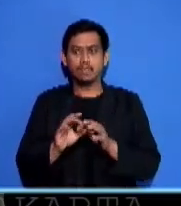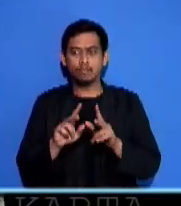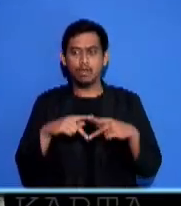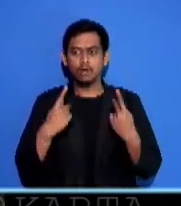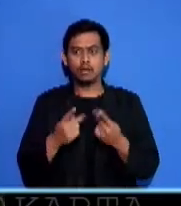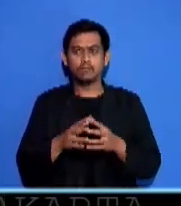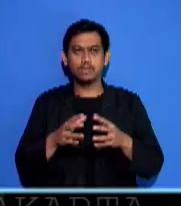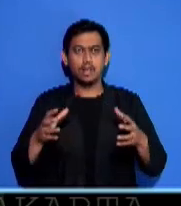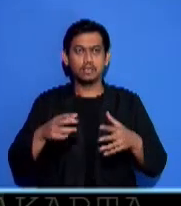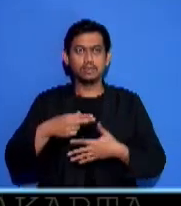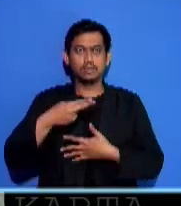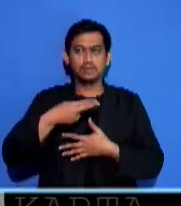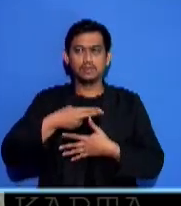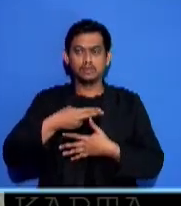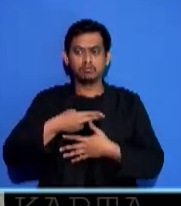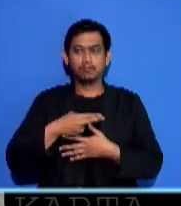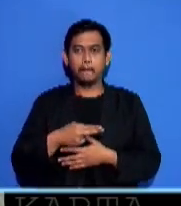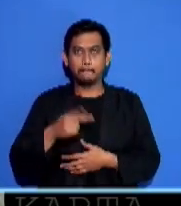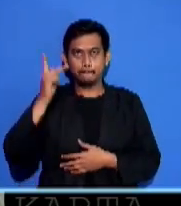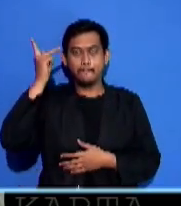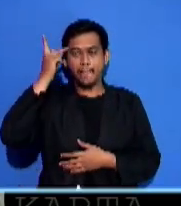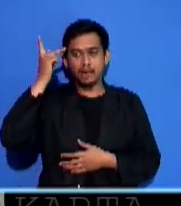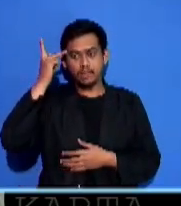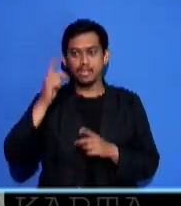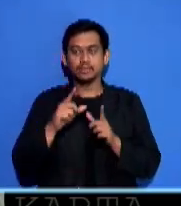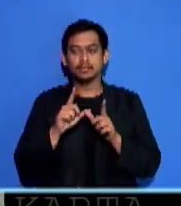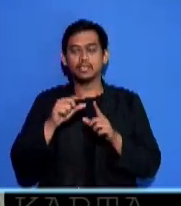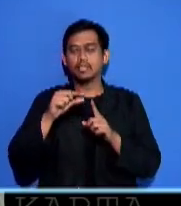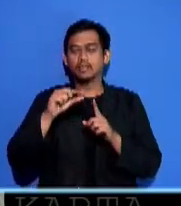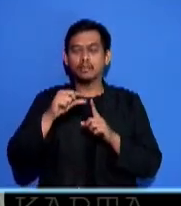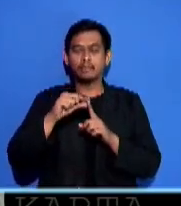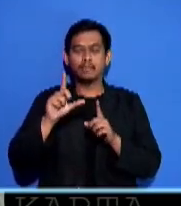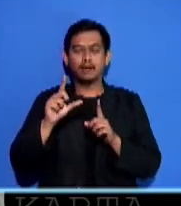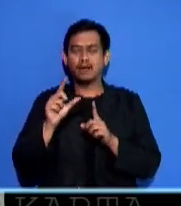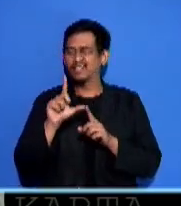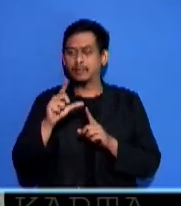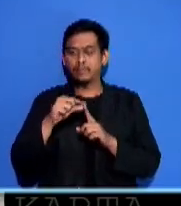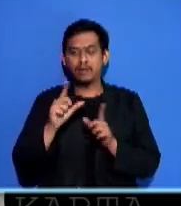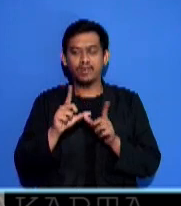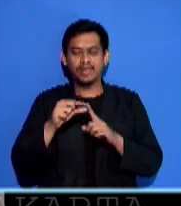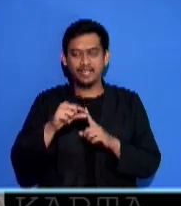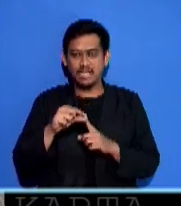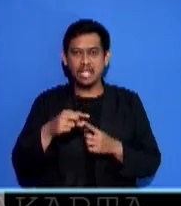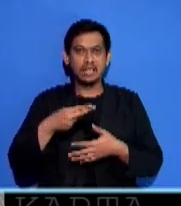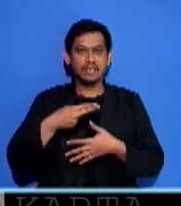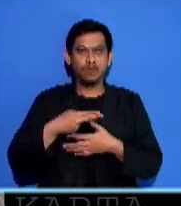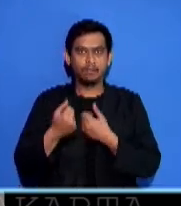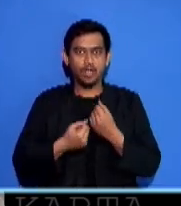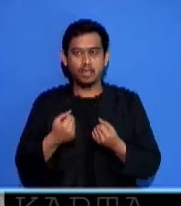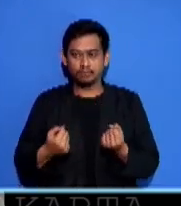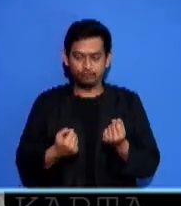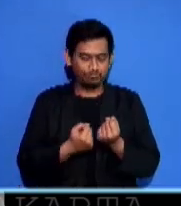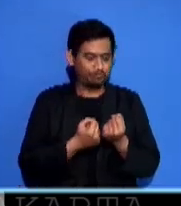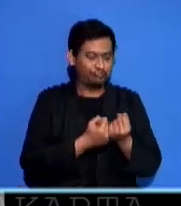TVRI. Sementara itu, Ketua DWP LPP TVRI Yogyakarta Nilarani menyebut, berbagai kegiatan positif telah dilakukan seperti